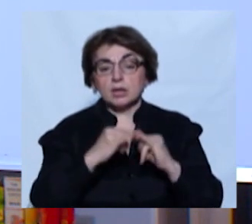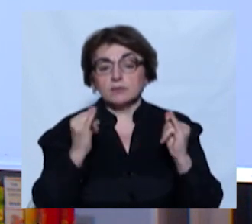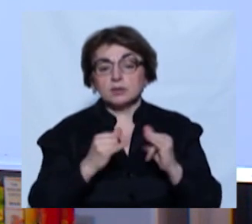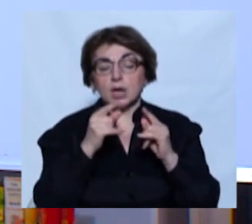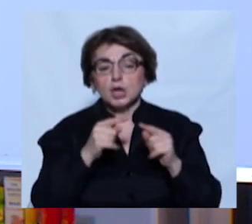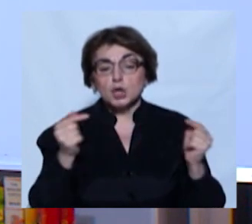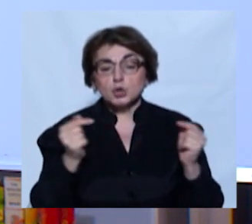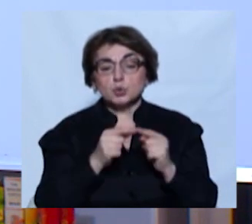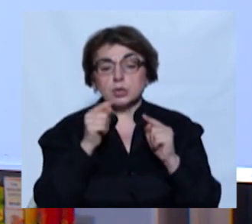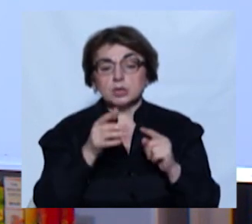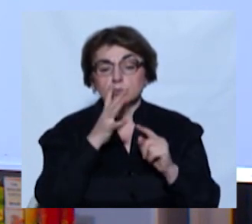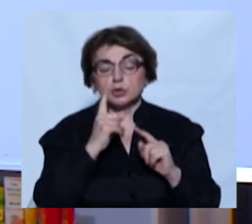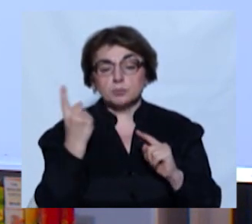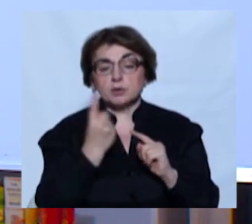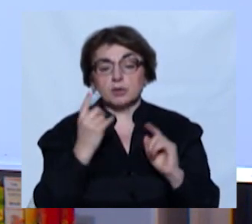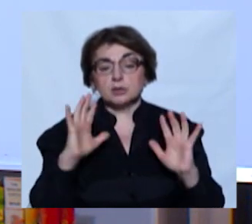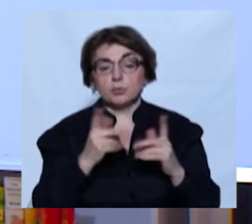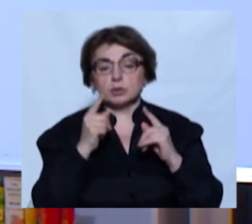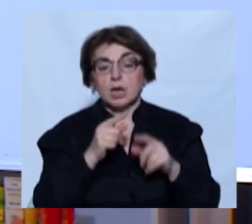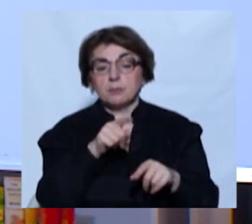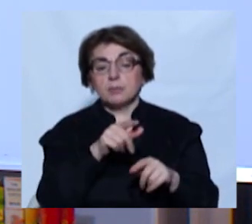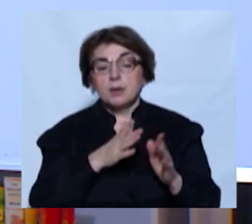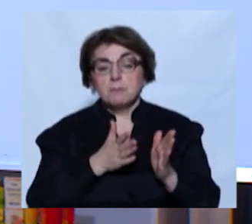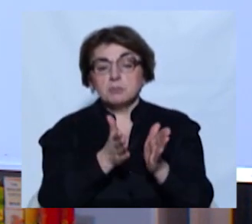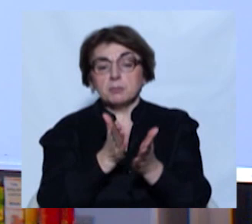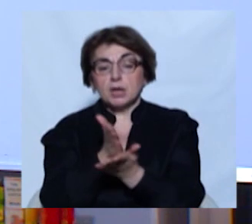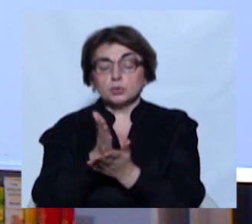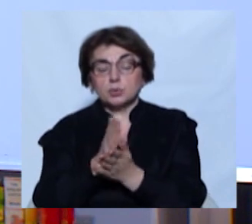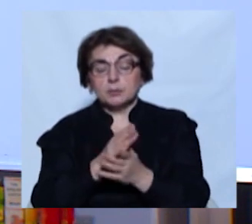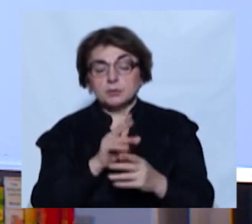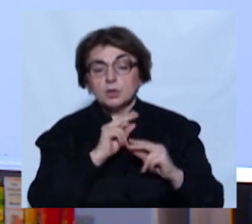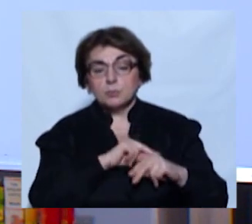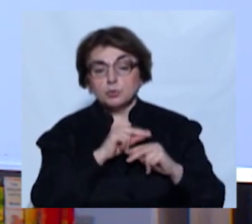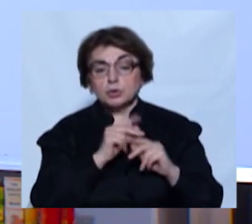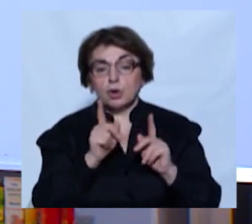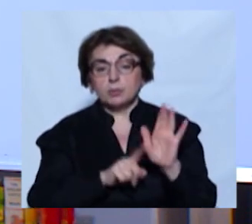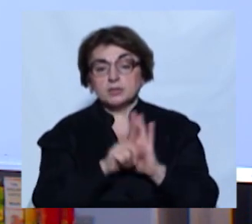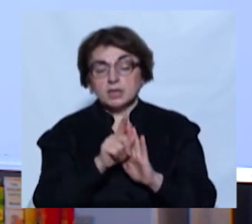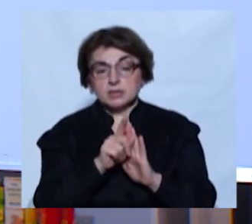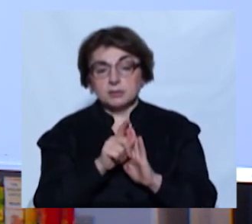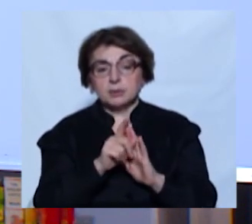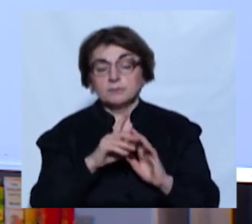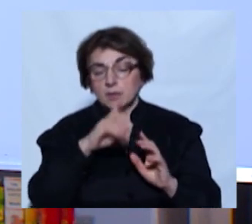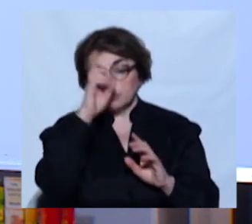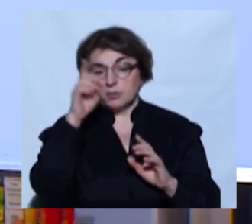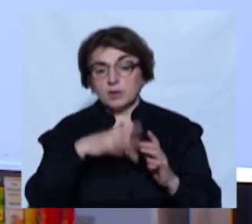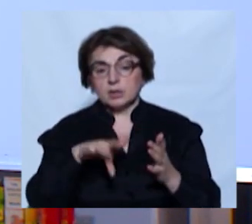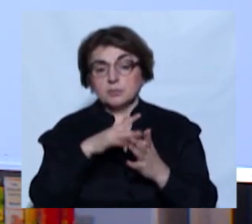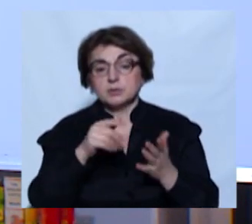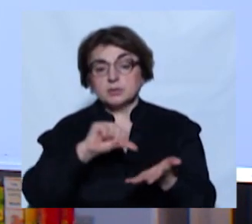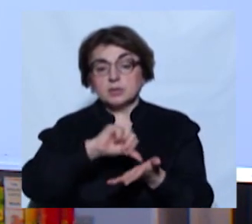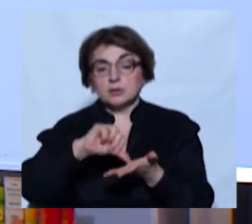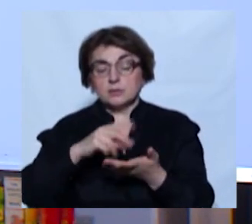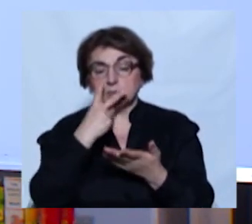მაშინ მოხდა ასევე ამ მიმართულებით მუშაობა გაერთიანებული ერების ორგანიზაციის ქვეყნების